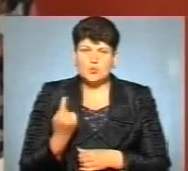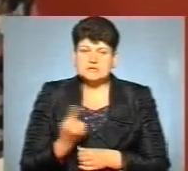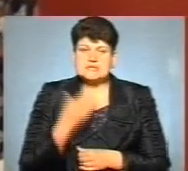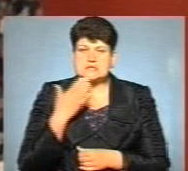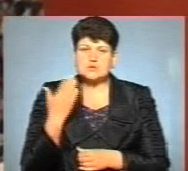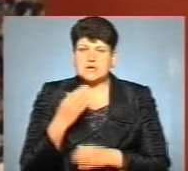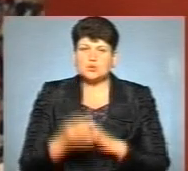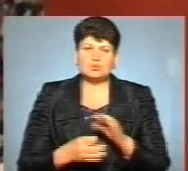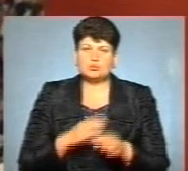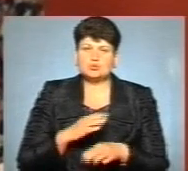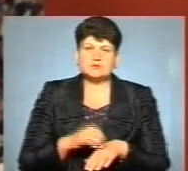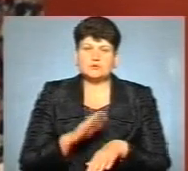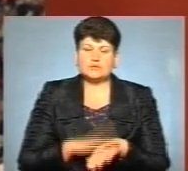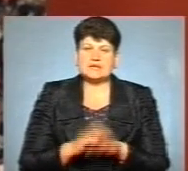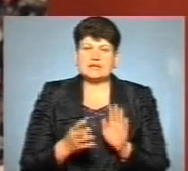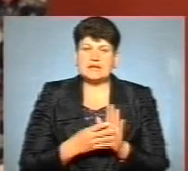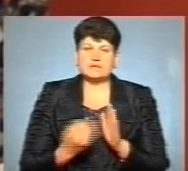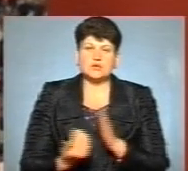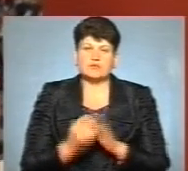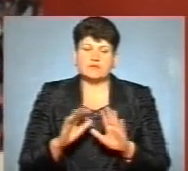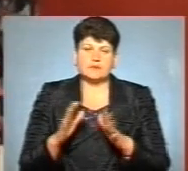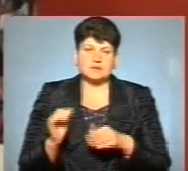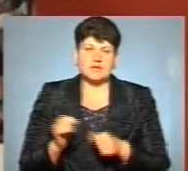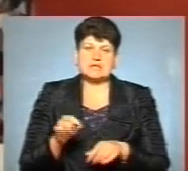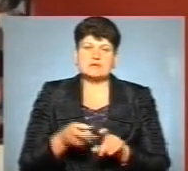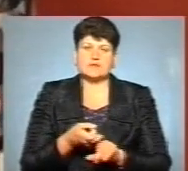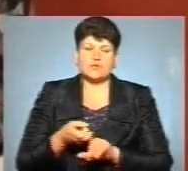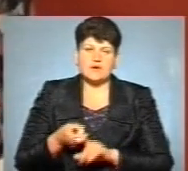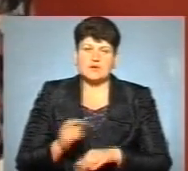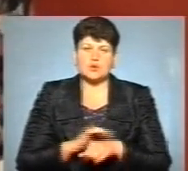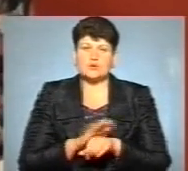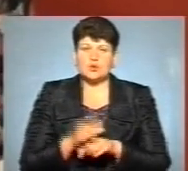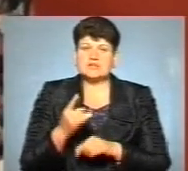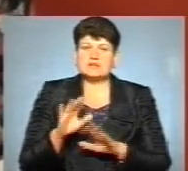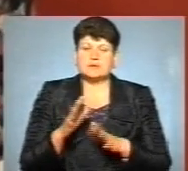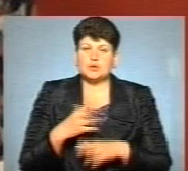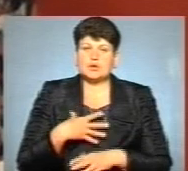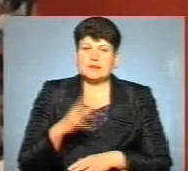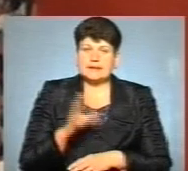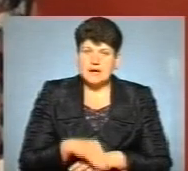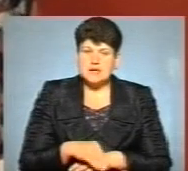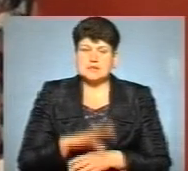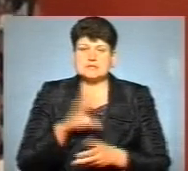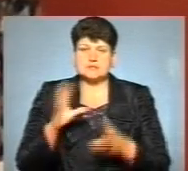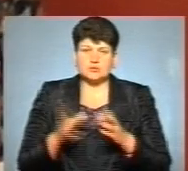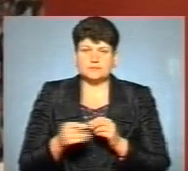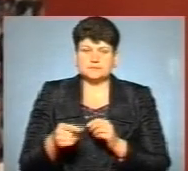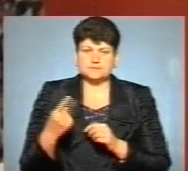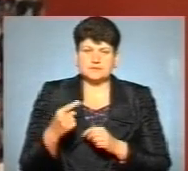останню добу було зафіксовано 9 нових випадків інфікування коронавірусом. Один випадок, на жаль, летальний. Загалом на